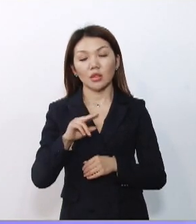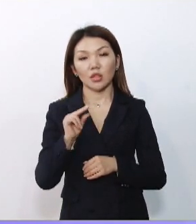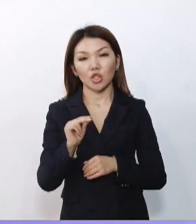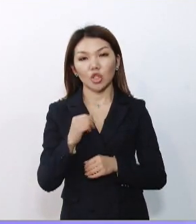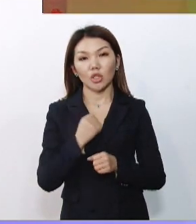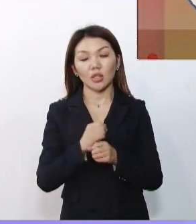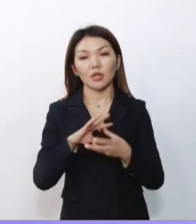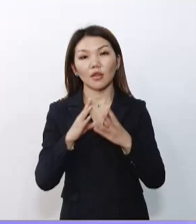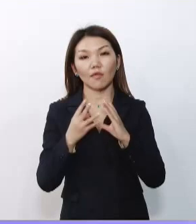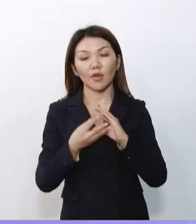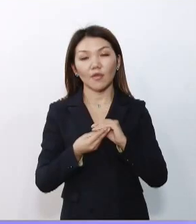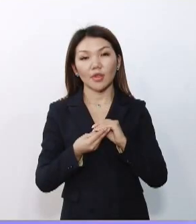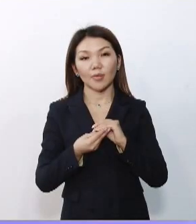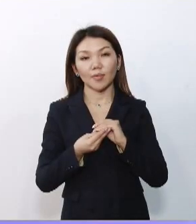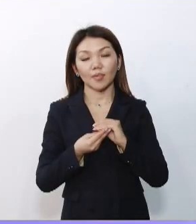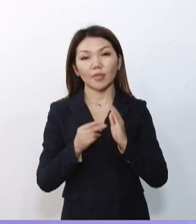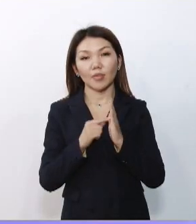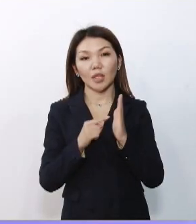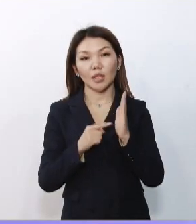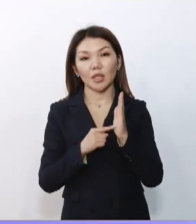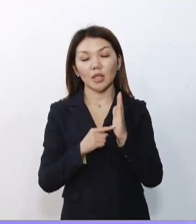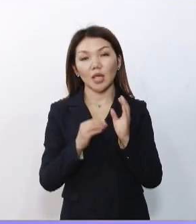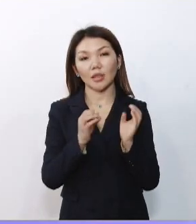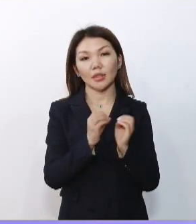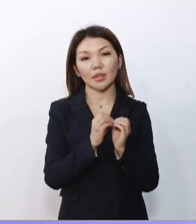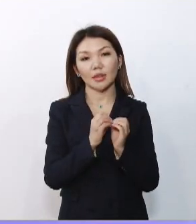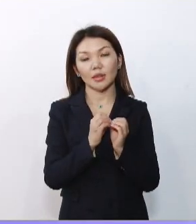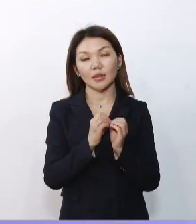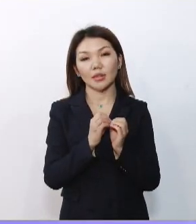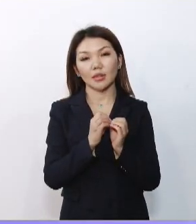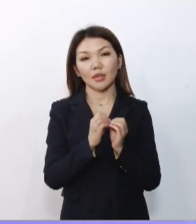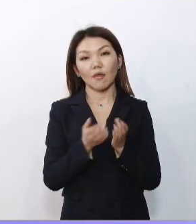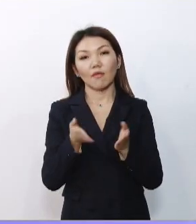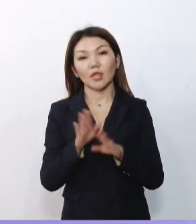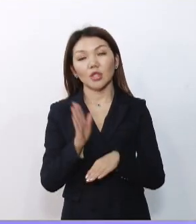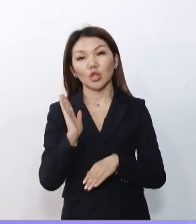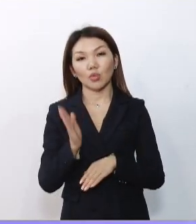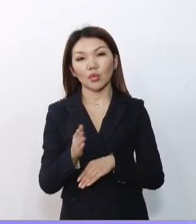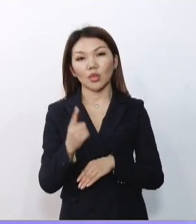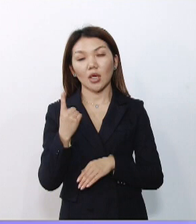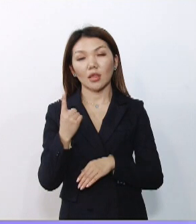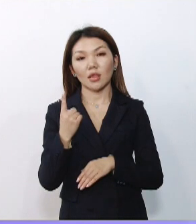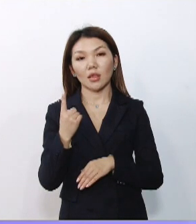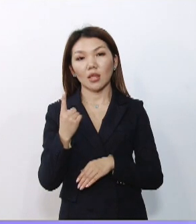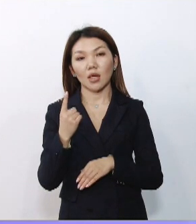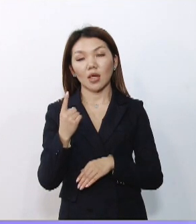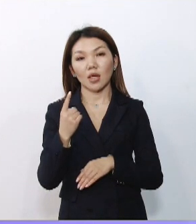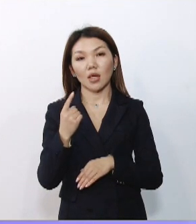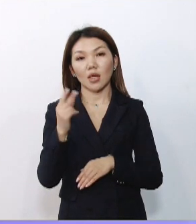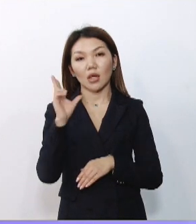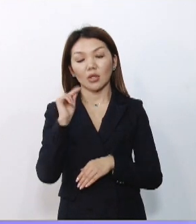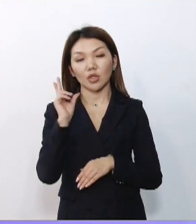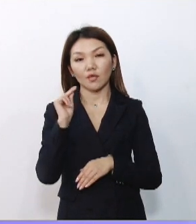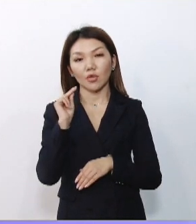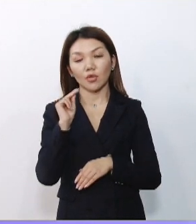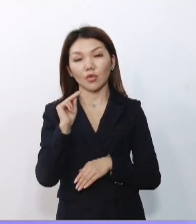Сделаем вывод. При делении на 10 в остатке будет одна цифра.